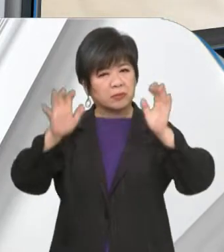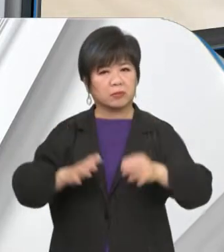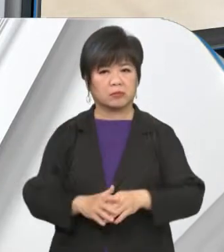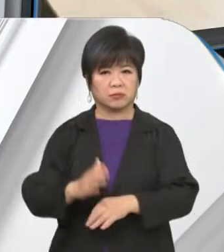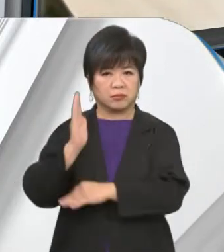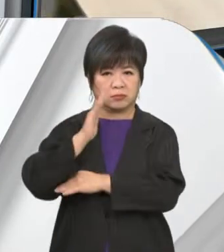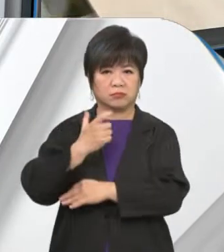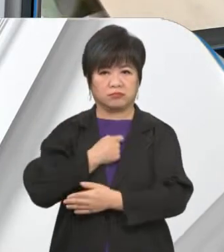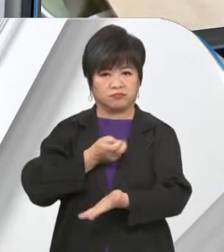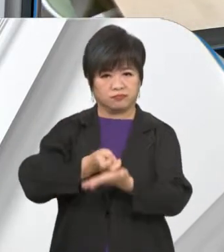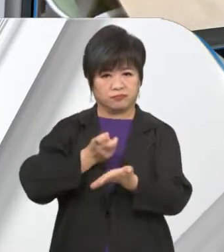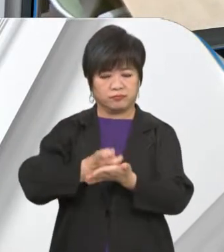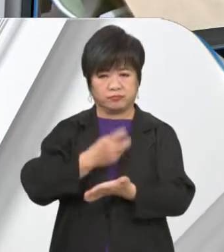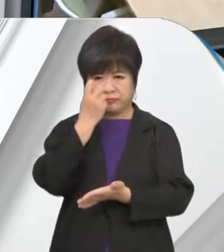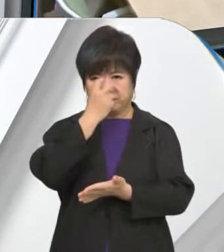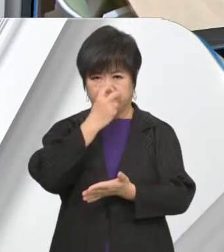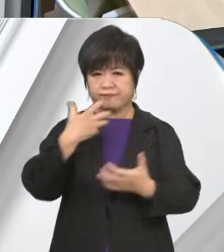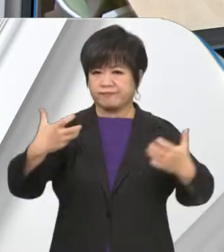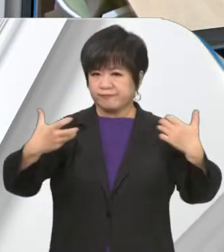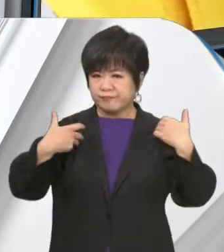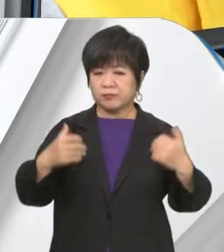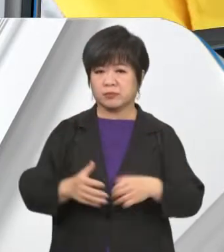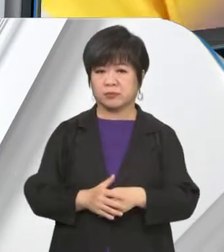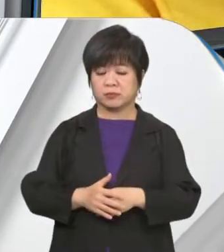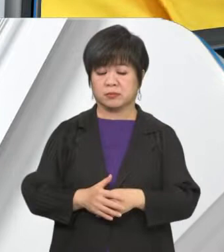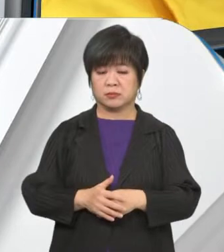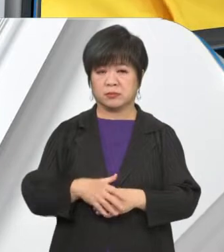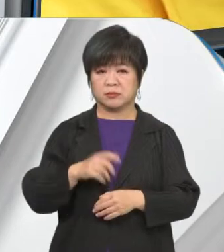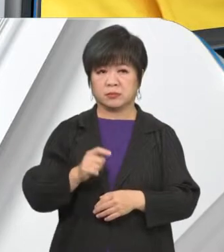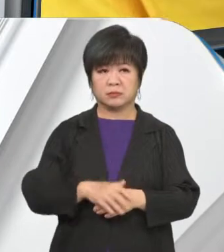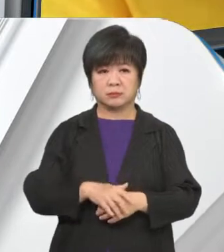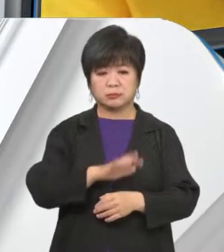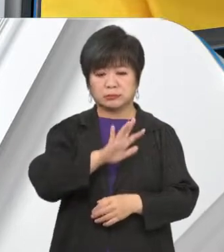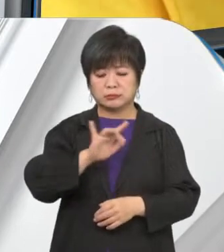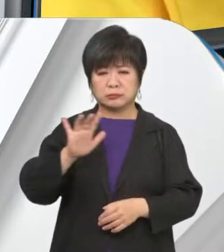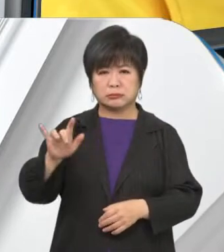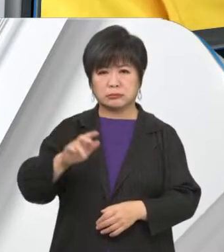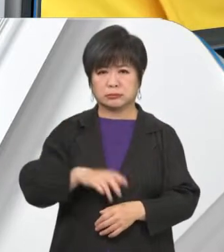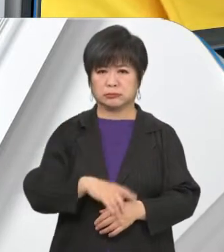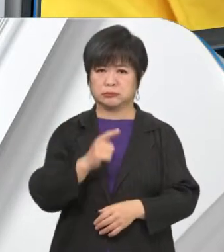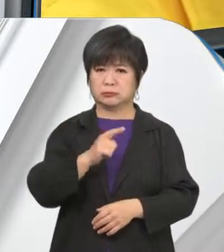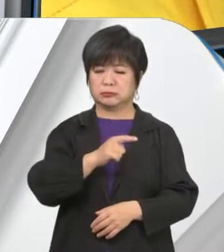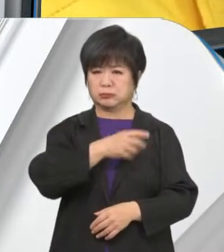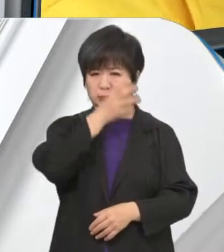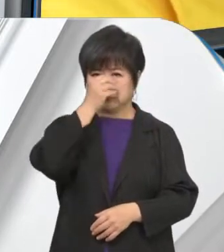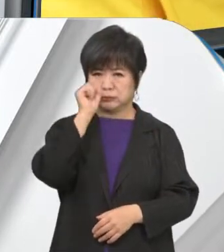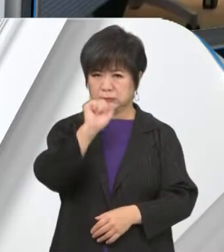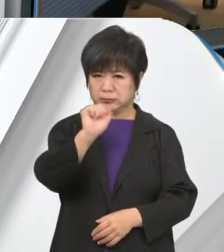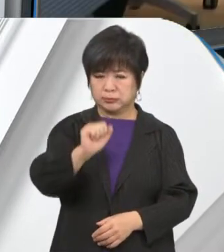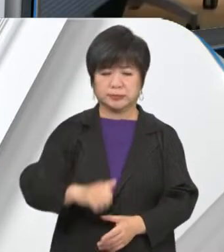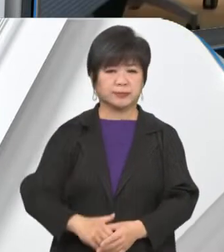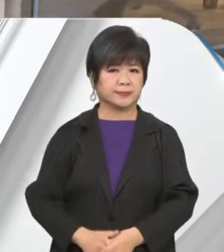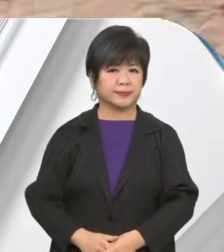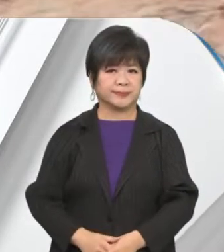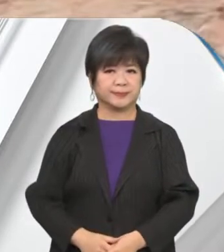管机关加强管理，确实执法，莫过早了了执法的空窗期。